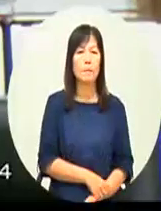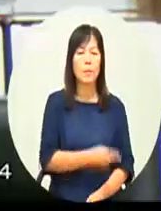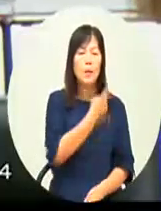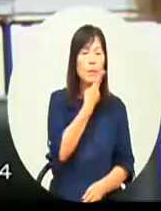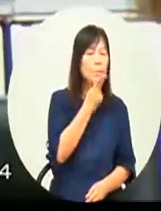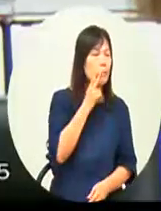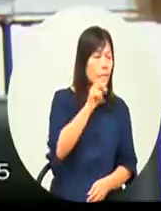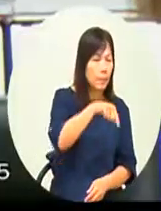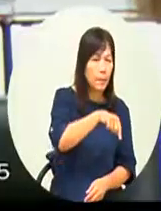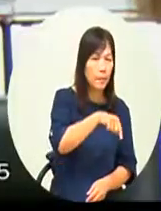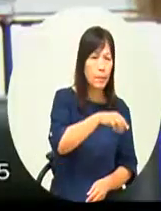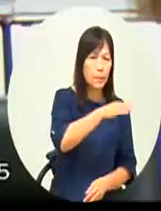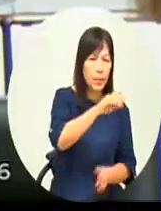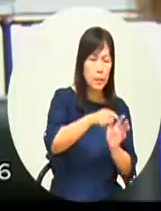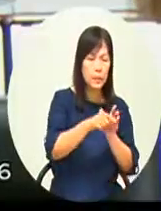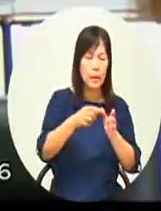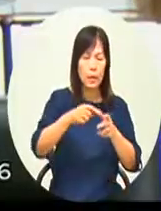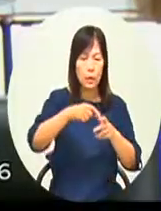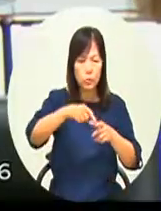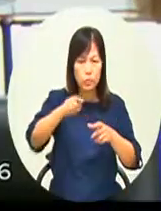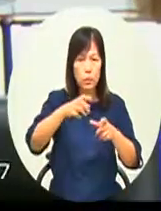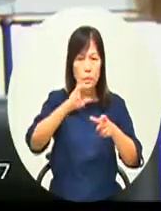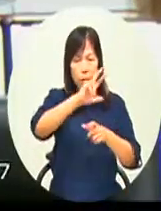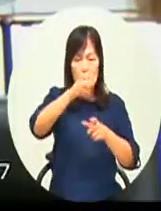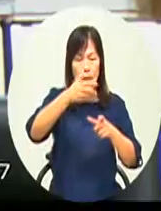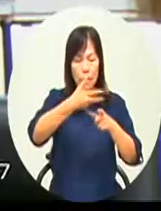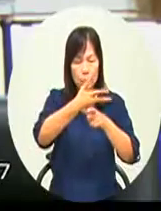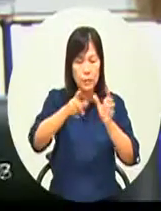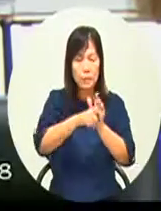到天池到垭口